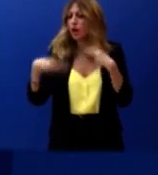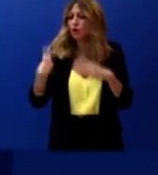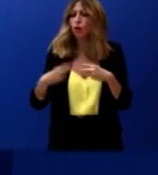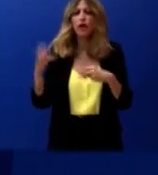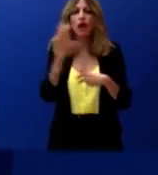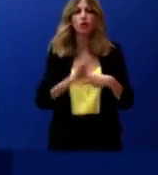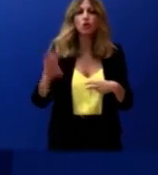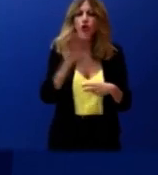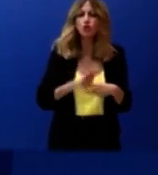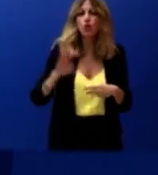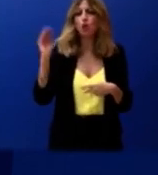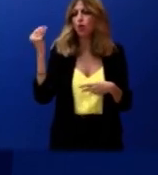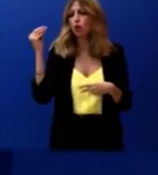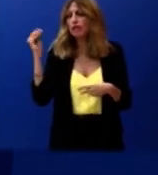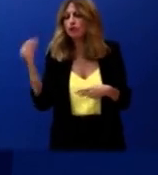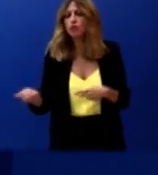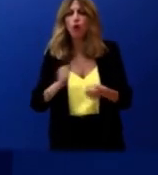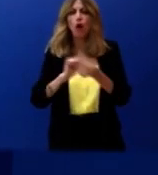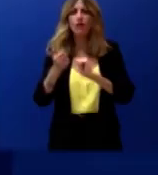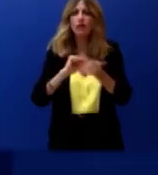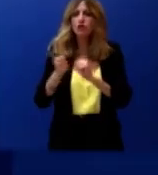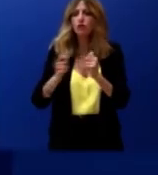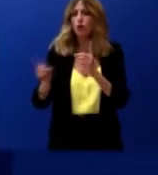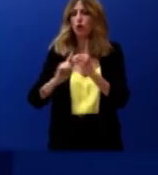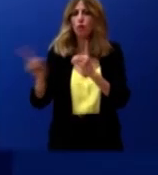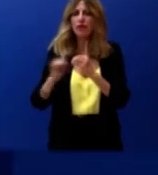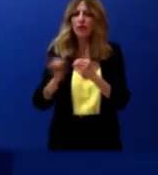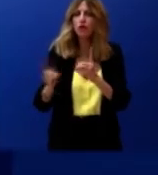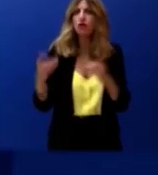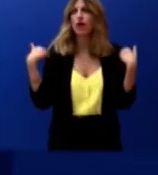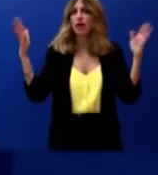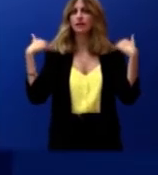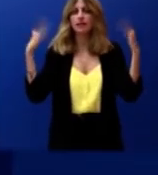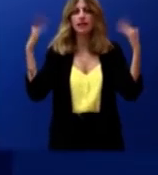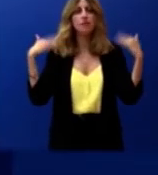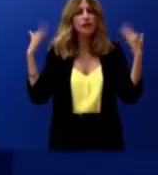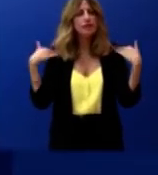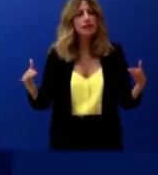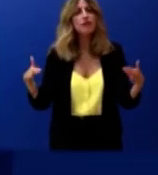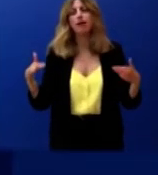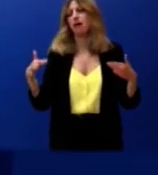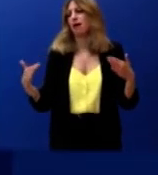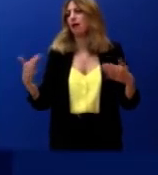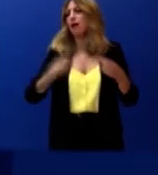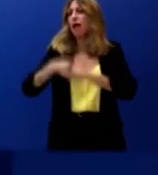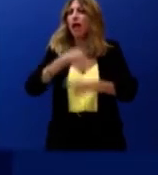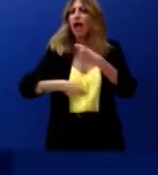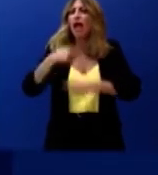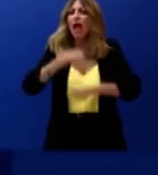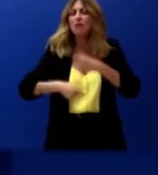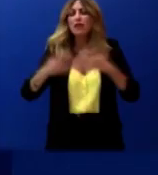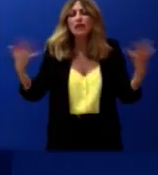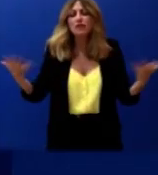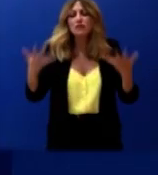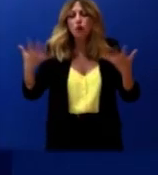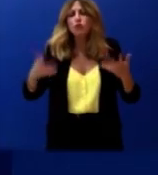του τουρισμού, του πολιτισμού, του αθλητισμού, των μεταφορών, για τα γυμναστήρια καθώς και για επιχειρήσεις στις οποίες επιβάλλονται περιοριστικά